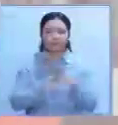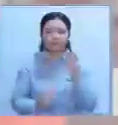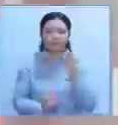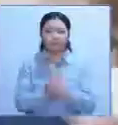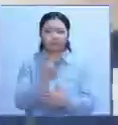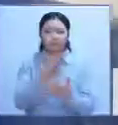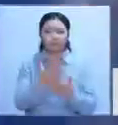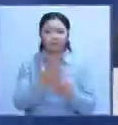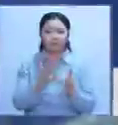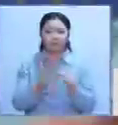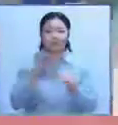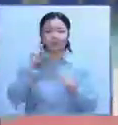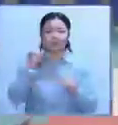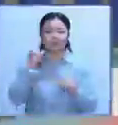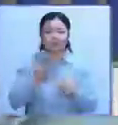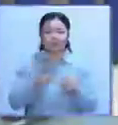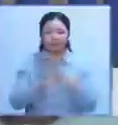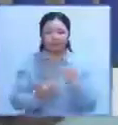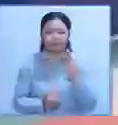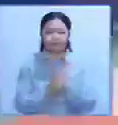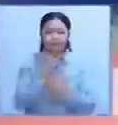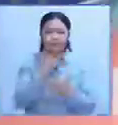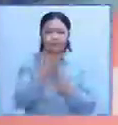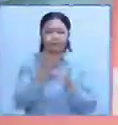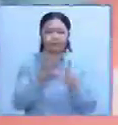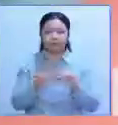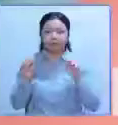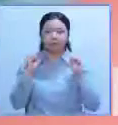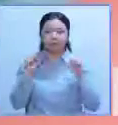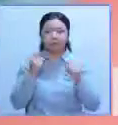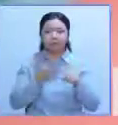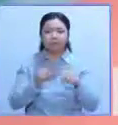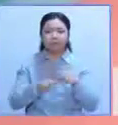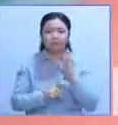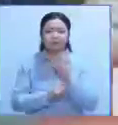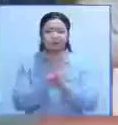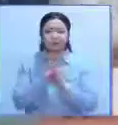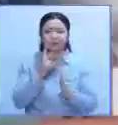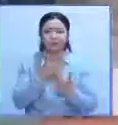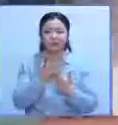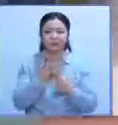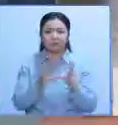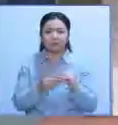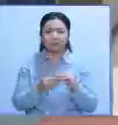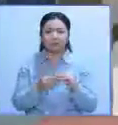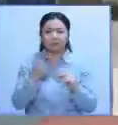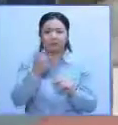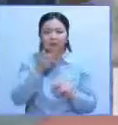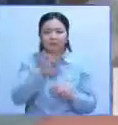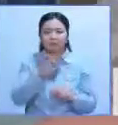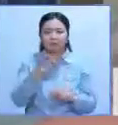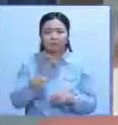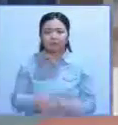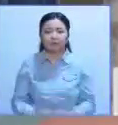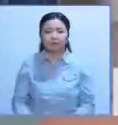4 бөлімнен тұрды. Павлодарлықтар Fighting System, яғни спорттық күрес, және Inuazi System, кілемдегі күрес деп аталатын 2 бөлімге қатысты.